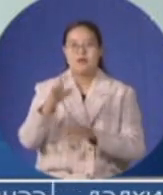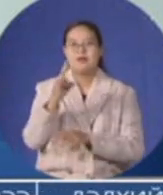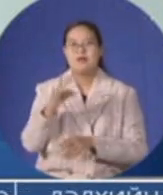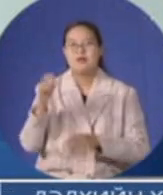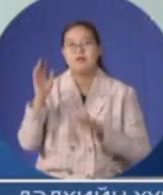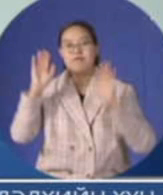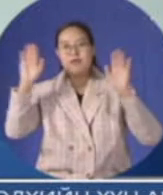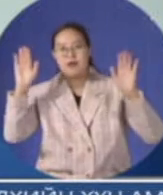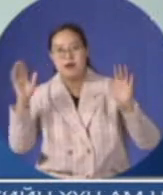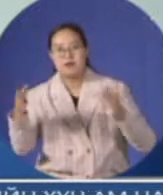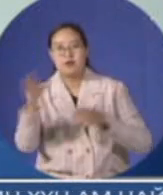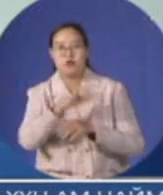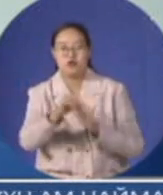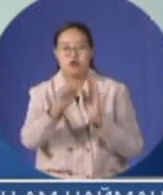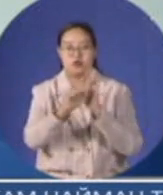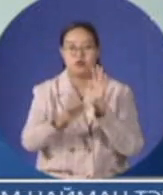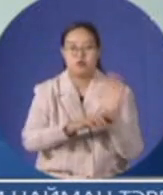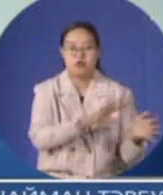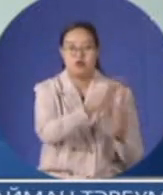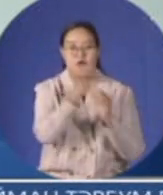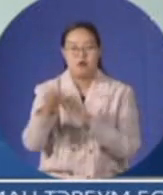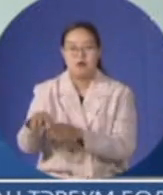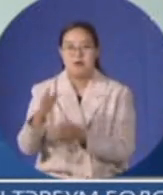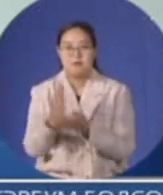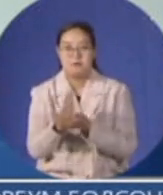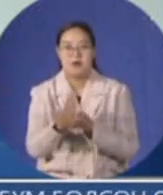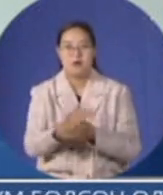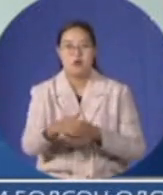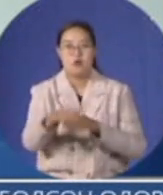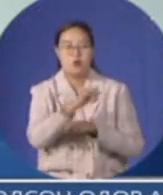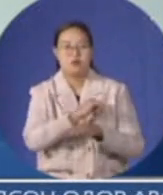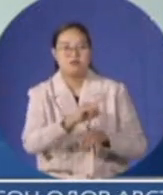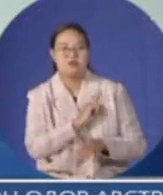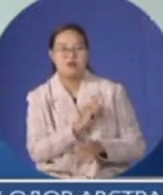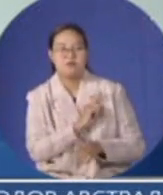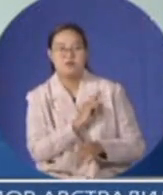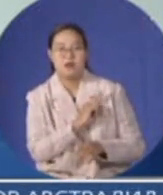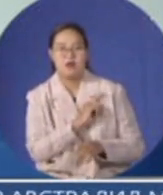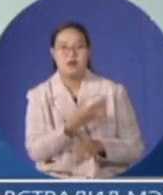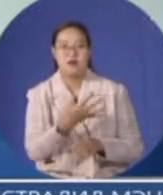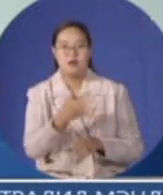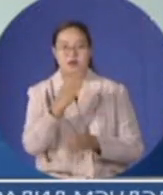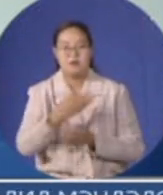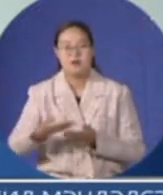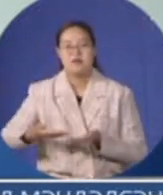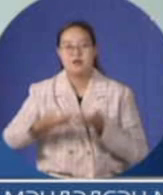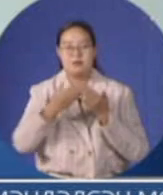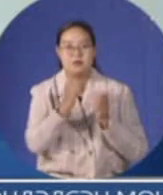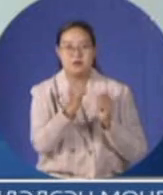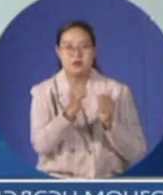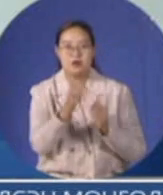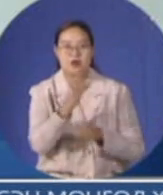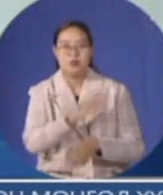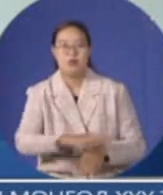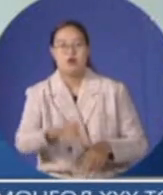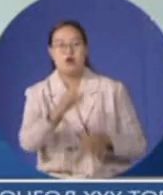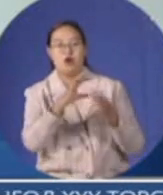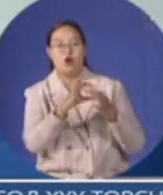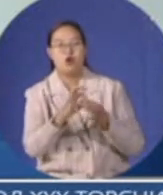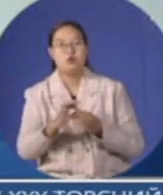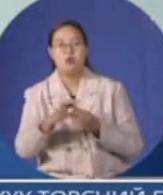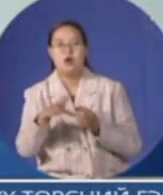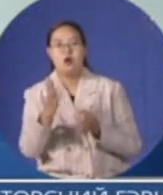ингэж байнга оруулж өгч байна. Улсын аврах шалгуулах тэмцээнийг явуулахад одоо бас дэмжлэг үзүүлдэг. Холбооны удирдлагуудтай бас их